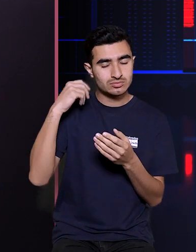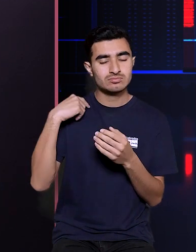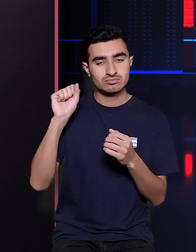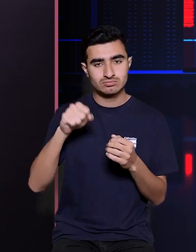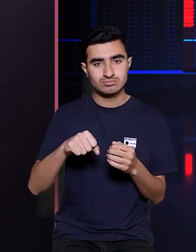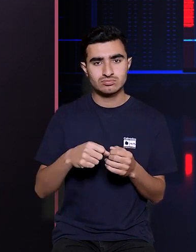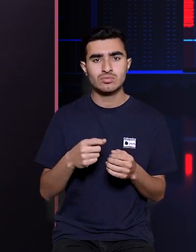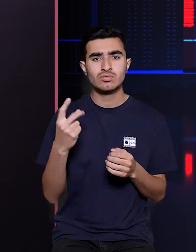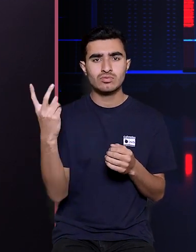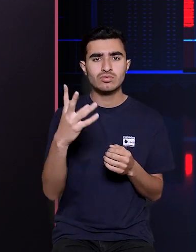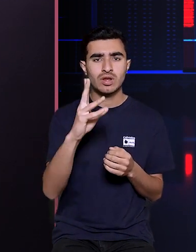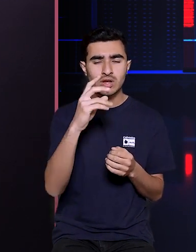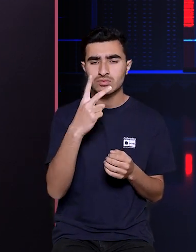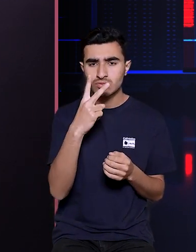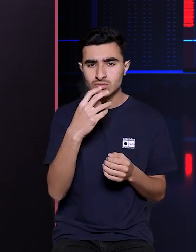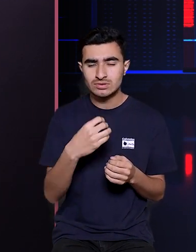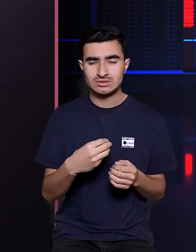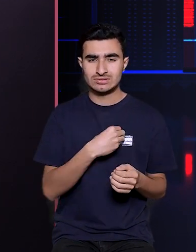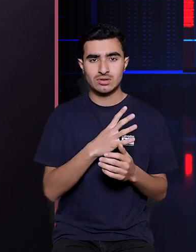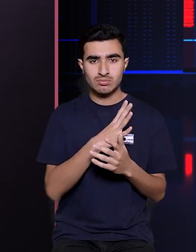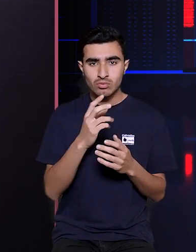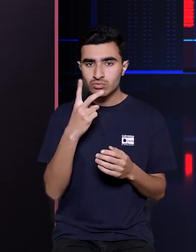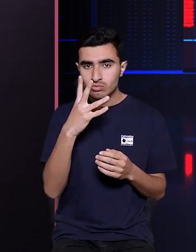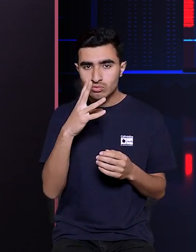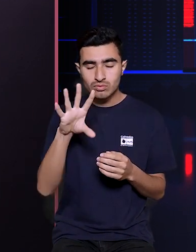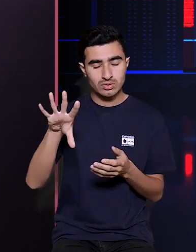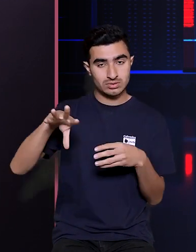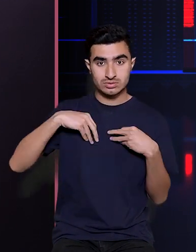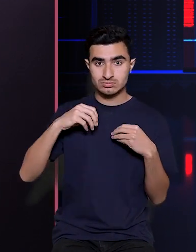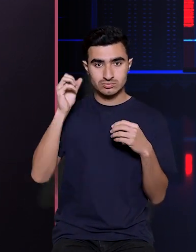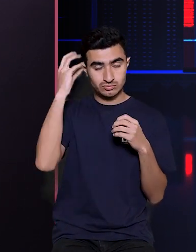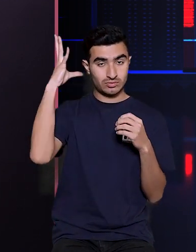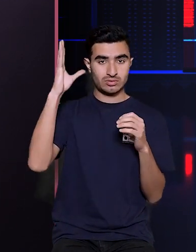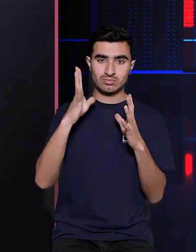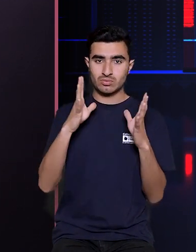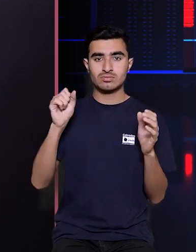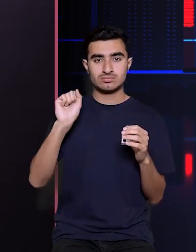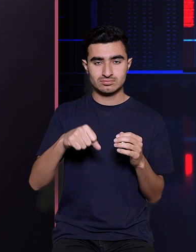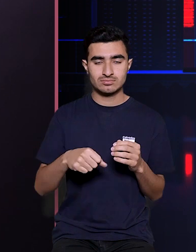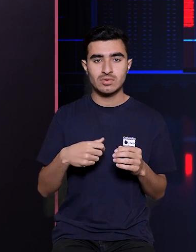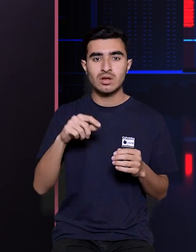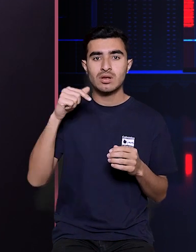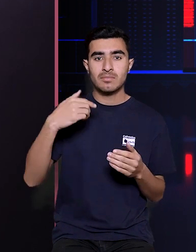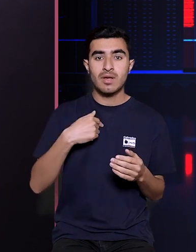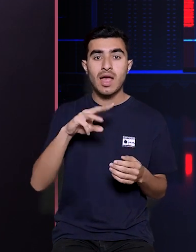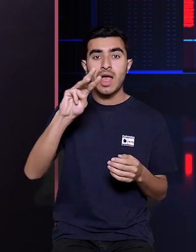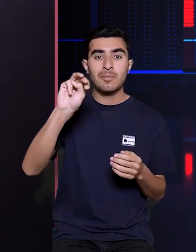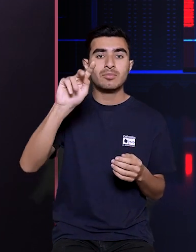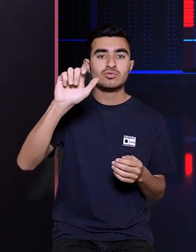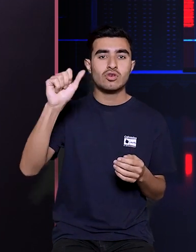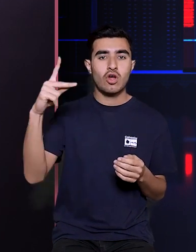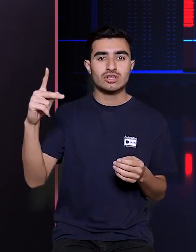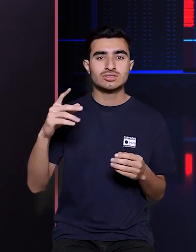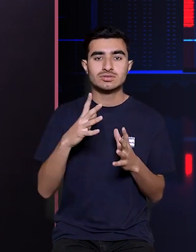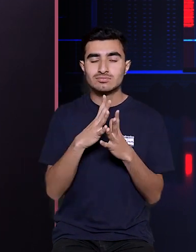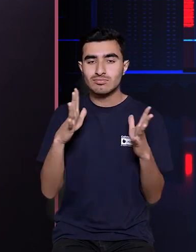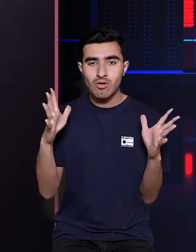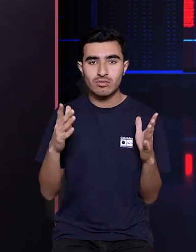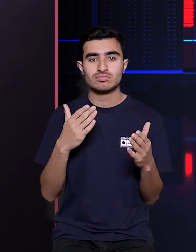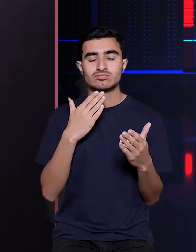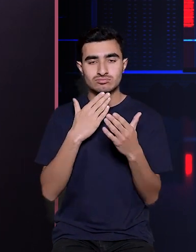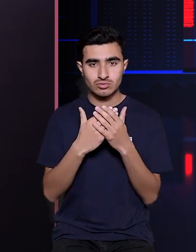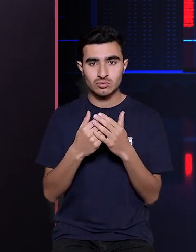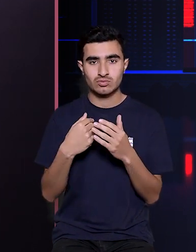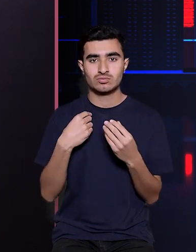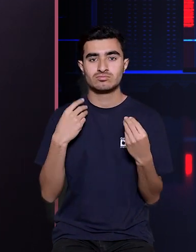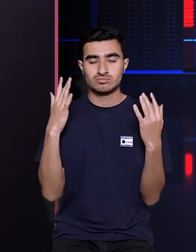ज़्यादा मुतासिर कर देती हैं, कुछ चीज़ें कम मुतासिर करती हैं। मैं एमएम टॉक्स की बहुत ज़्यादा ममनून हूँ कि